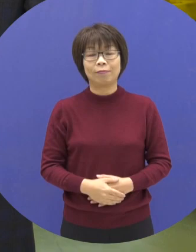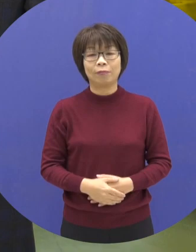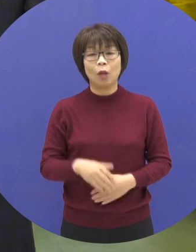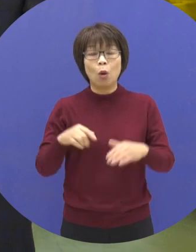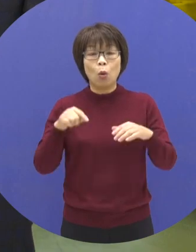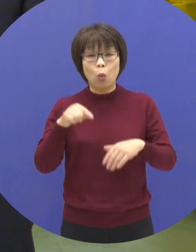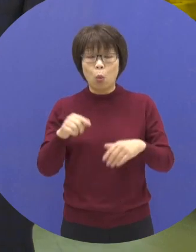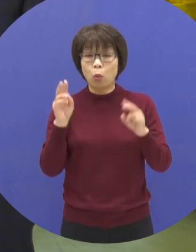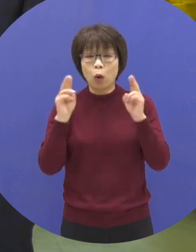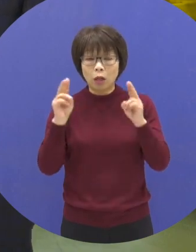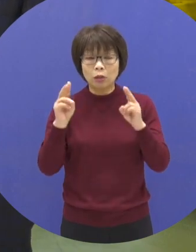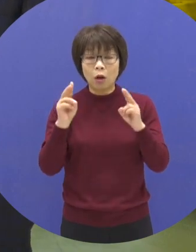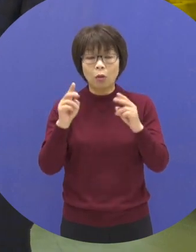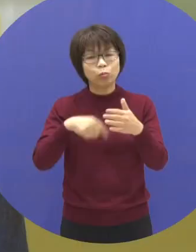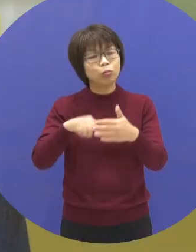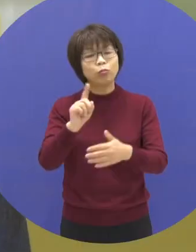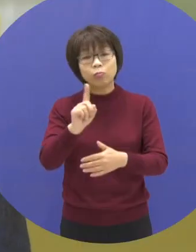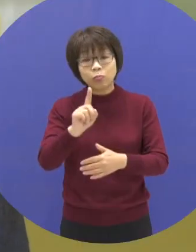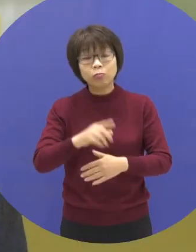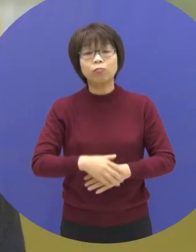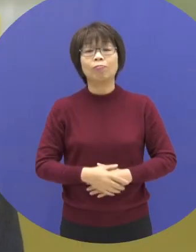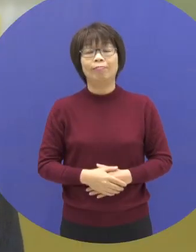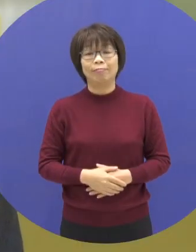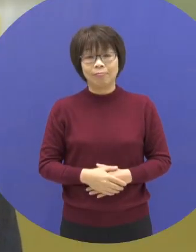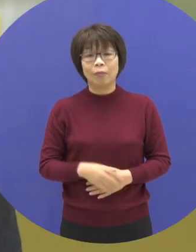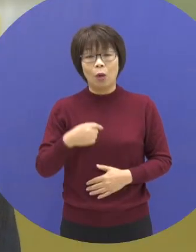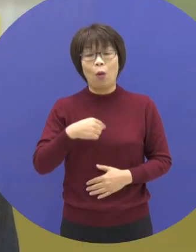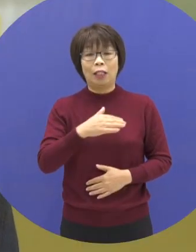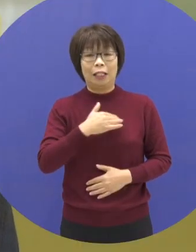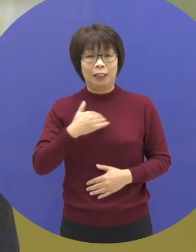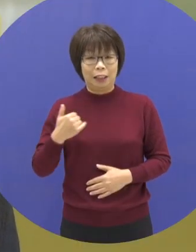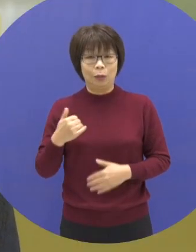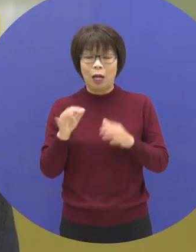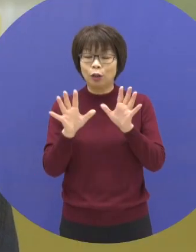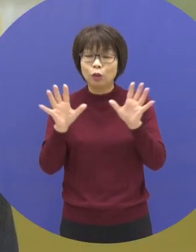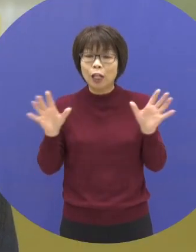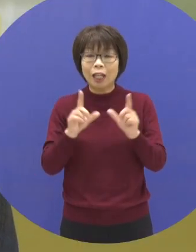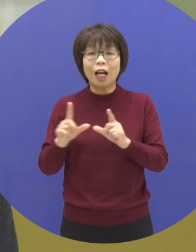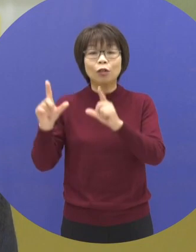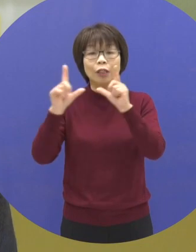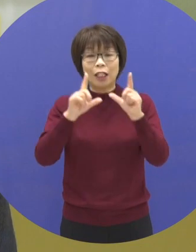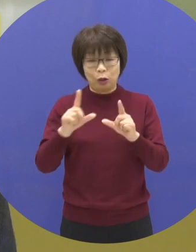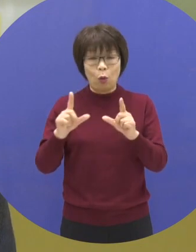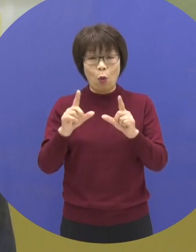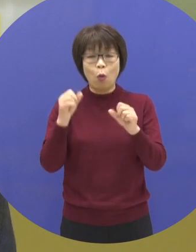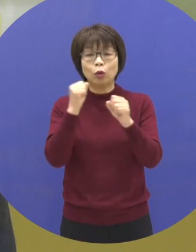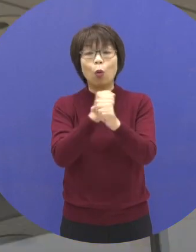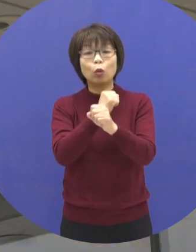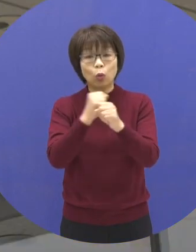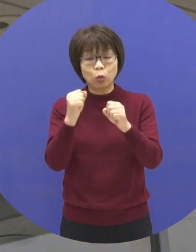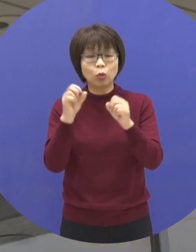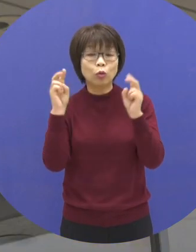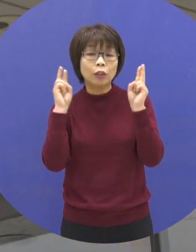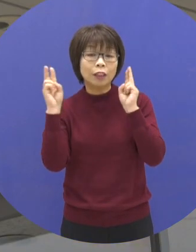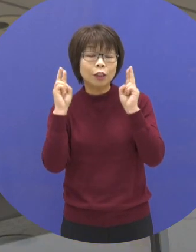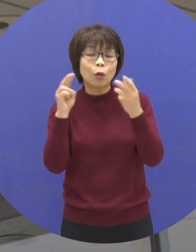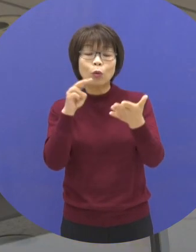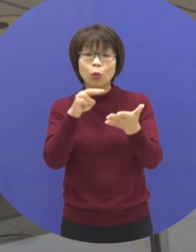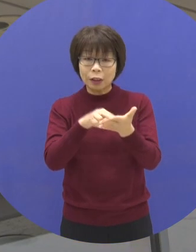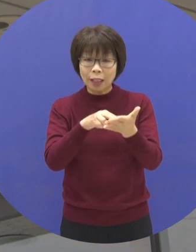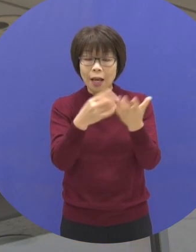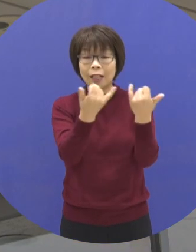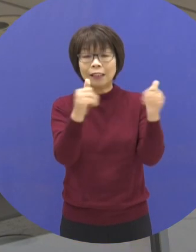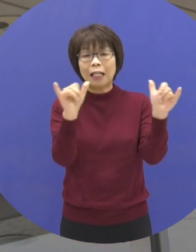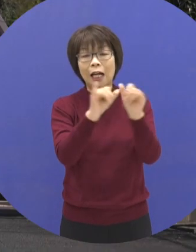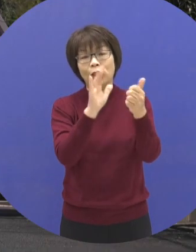こちらはどういった会社ですかはい私たちは美と健康と豊かな暮らしを創造する価値創造企業と